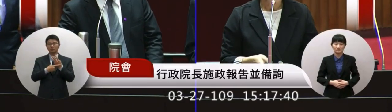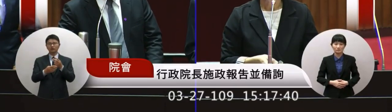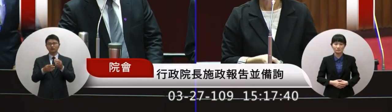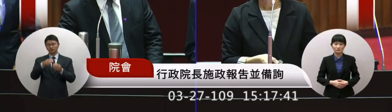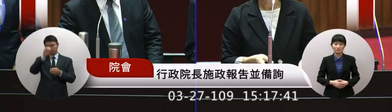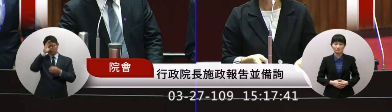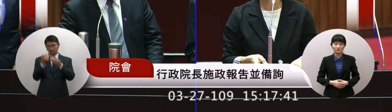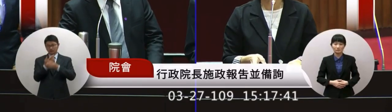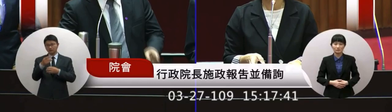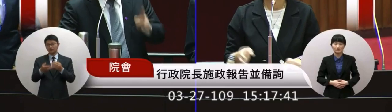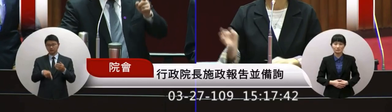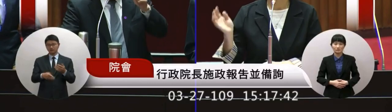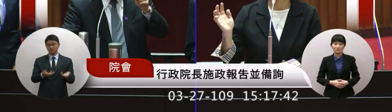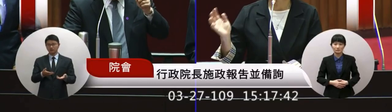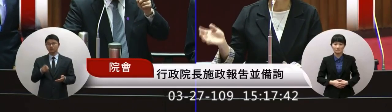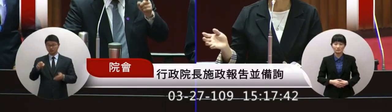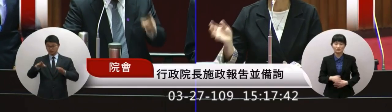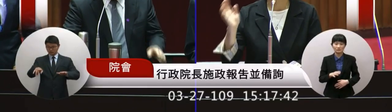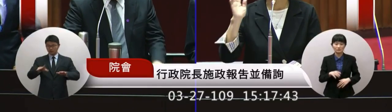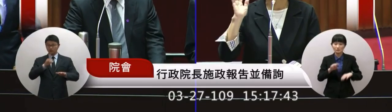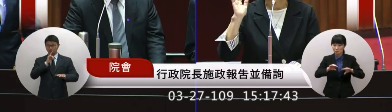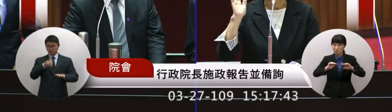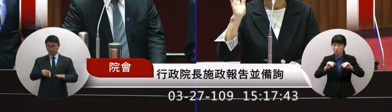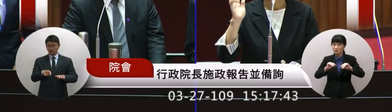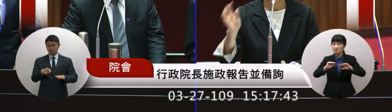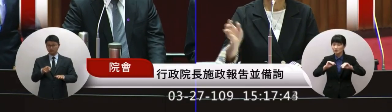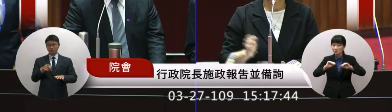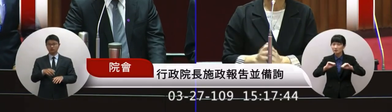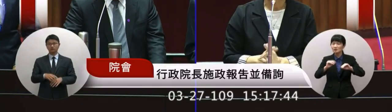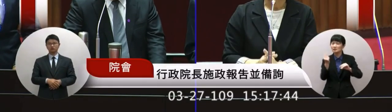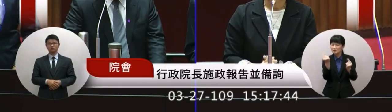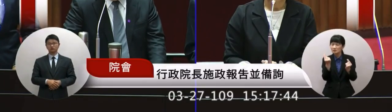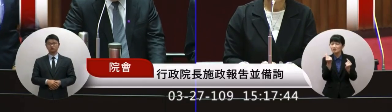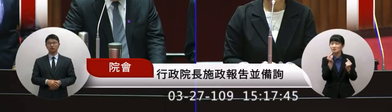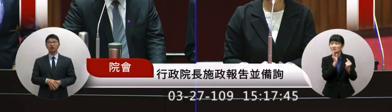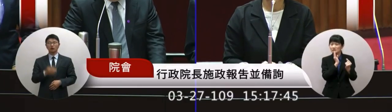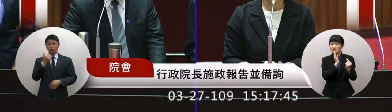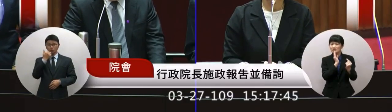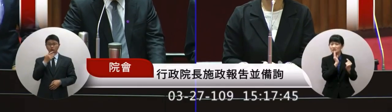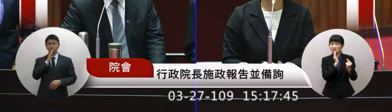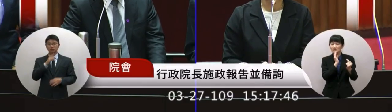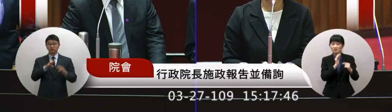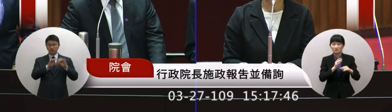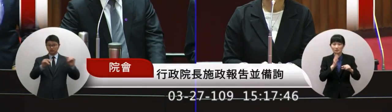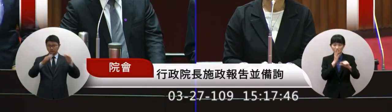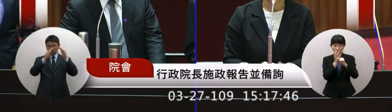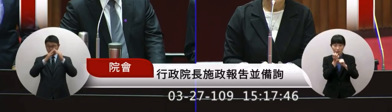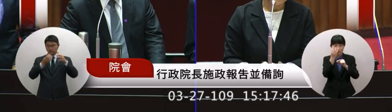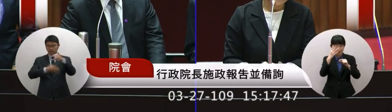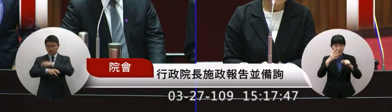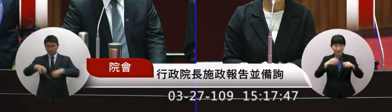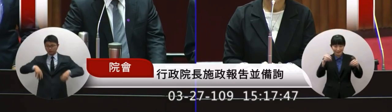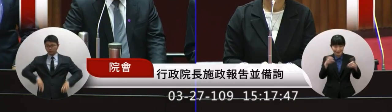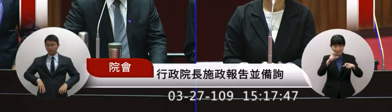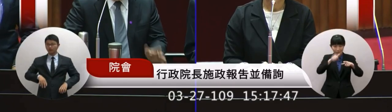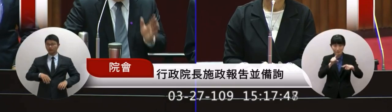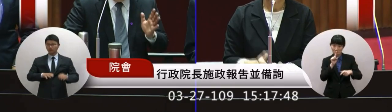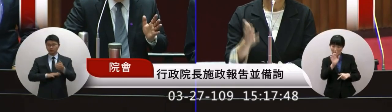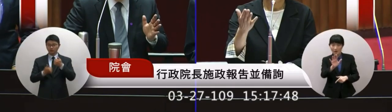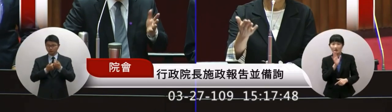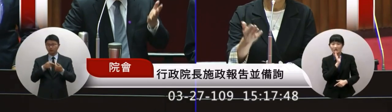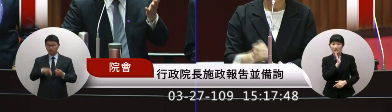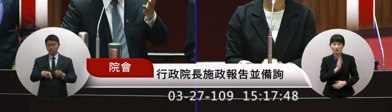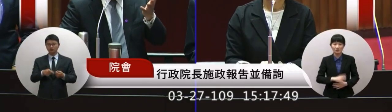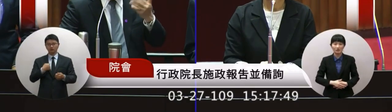新讲的是讲， 这是不当党产。是 不当党产。 中华开发， 嘿。我来请